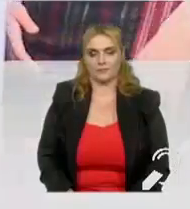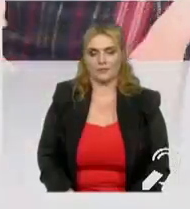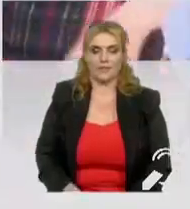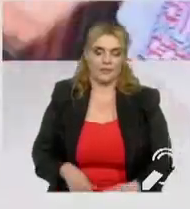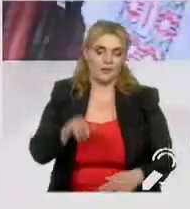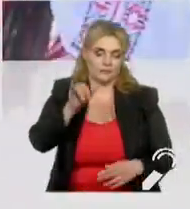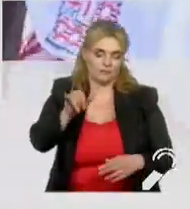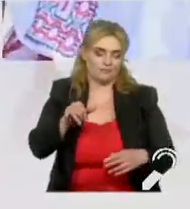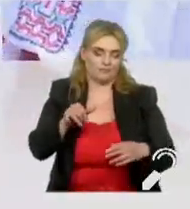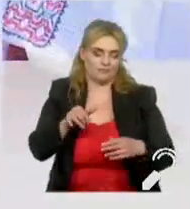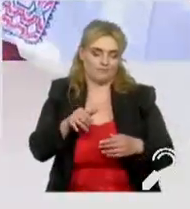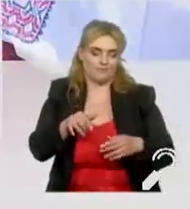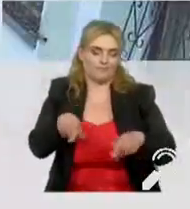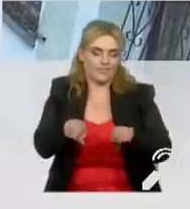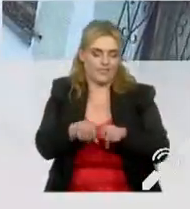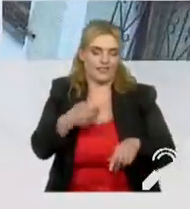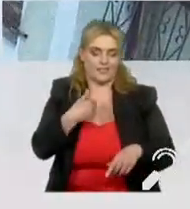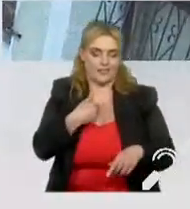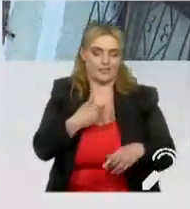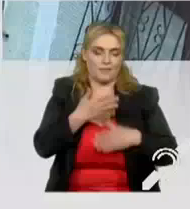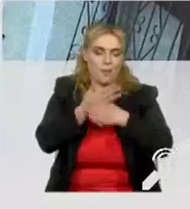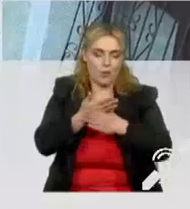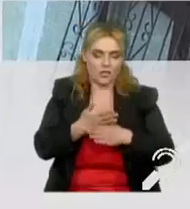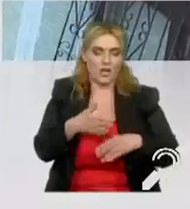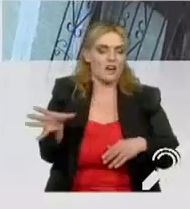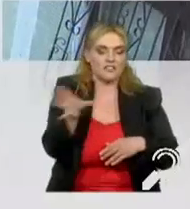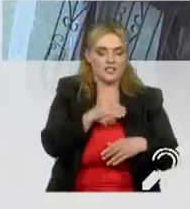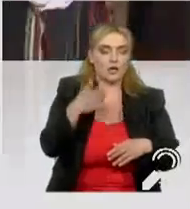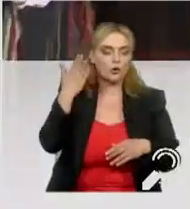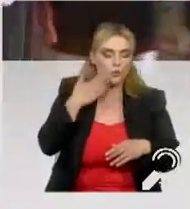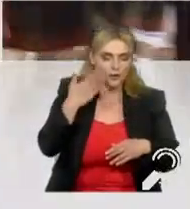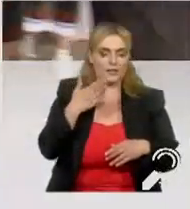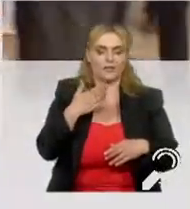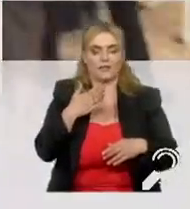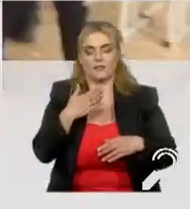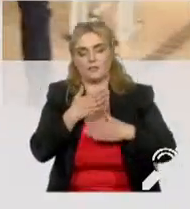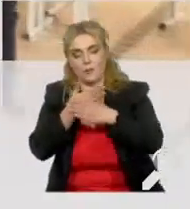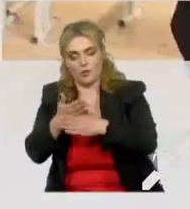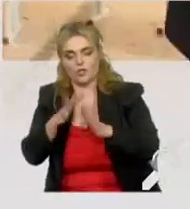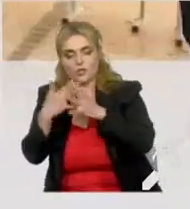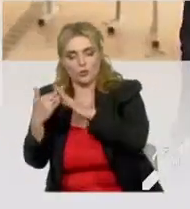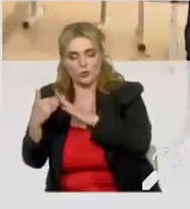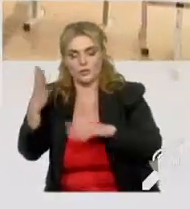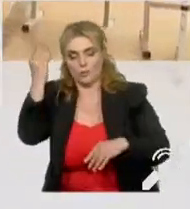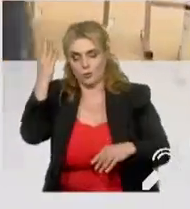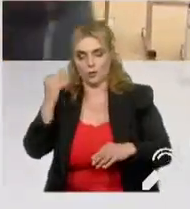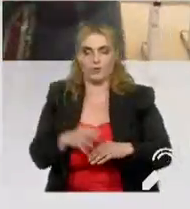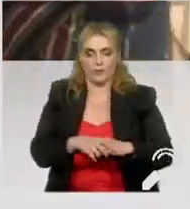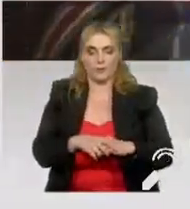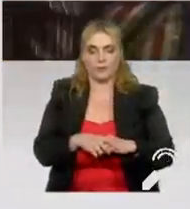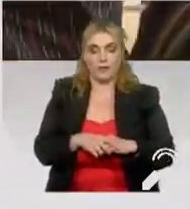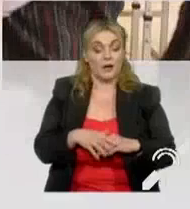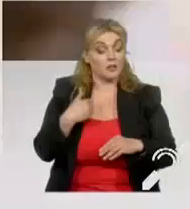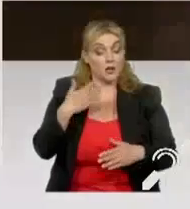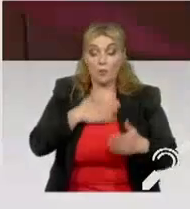Scopul proiectului este de a promova cititul în rândul copiilor și a valorilor românești. Sincer, m-am bucurat și îmi